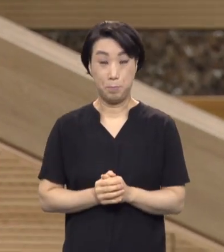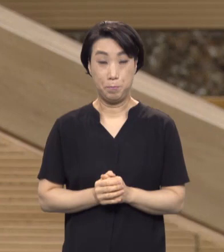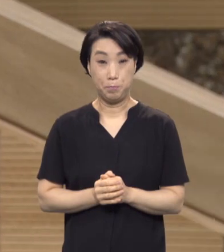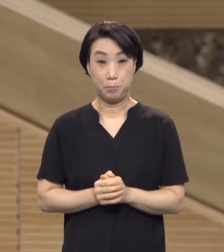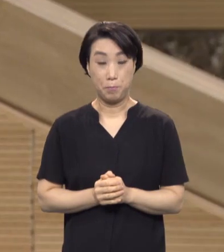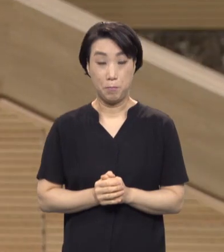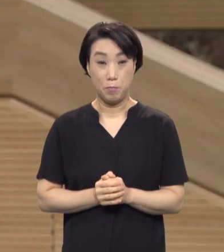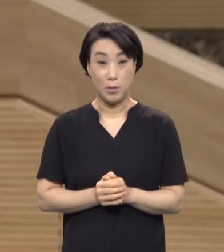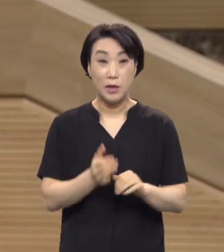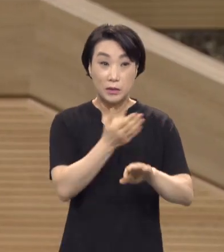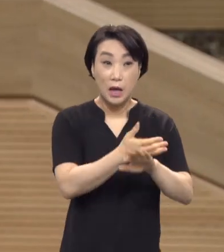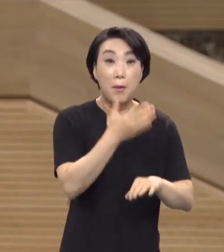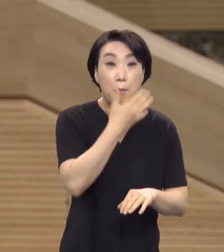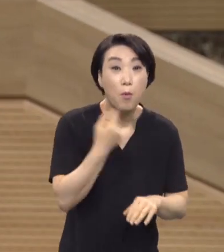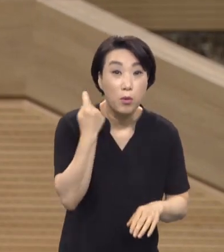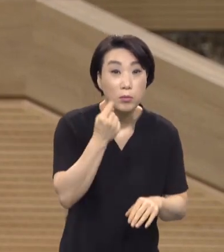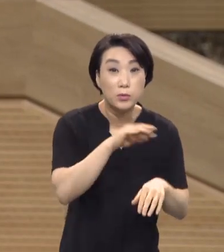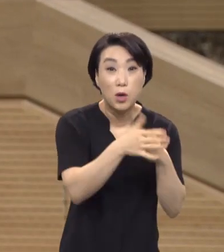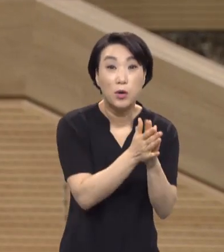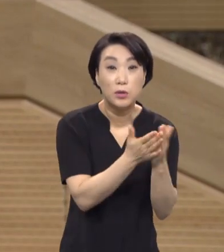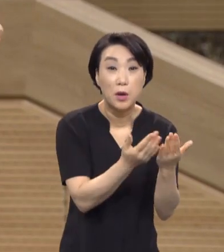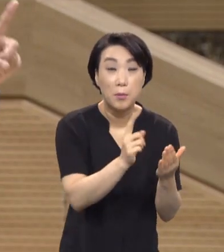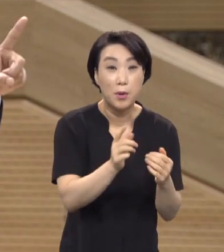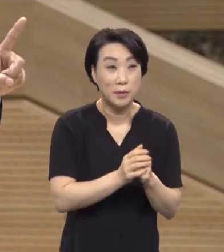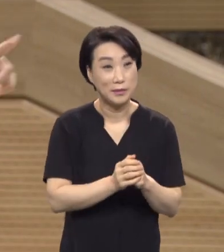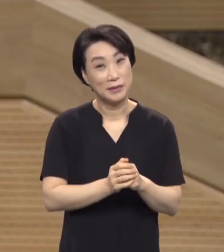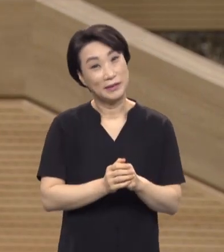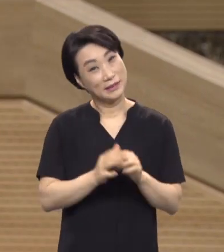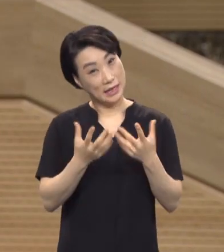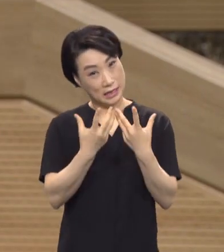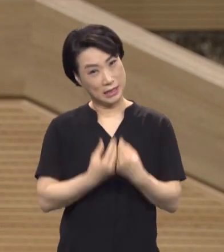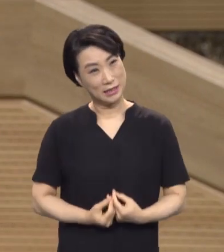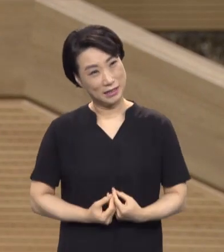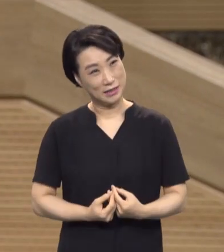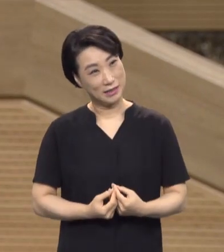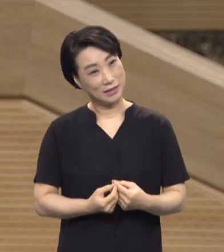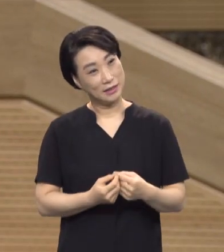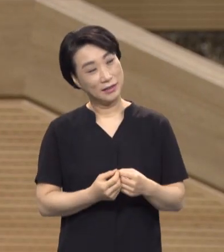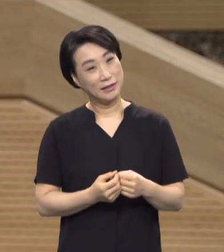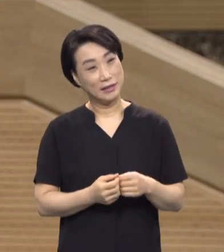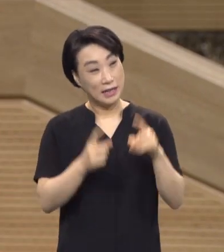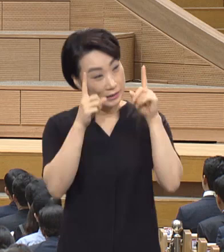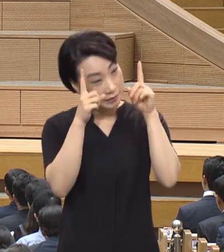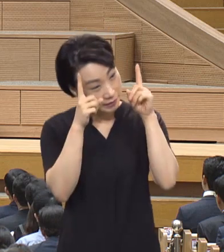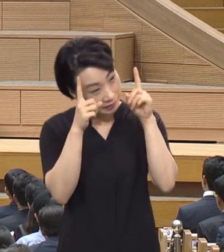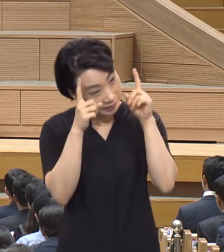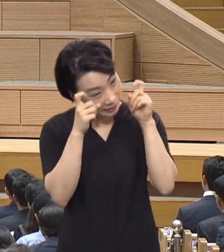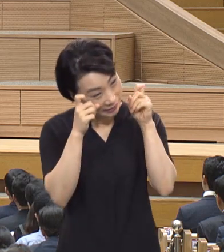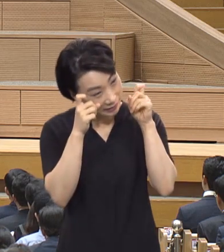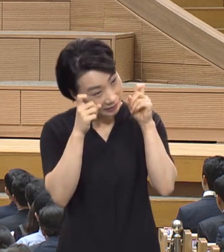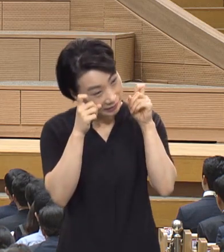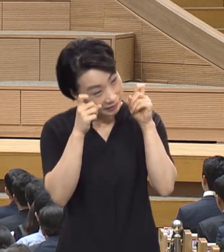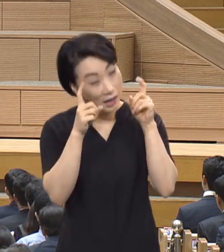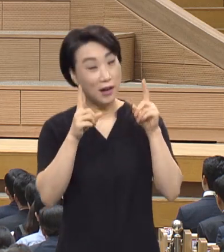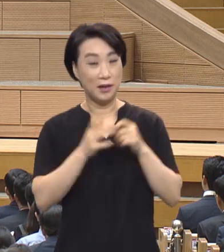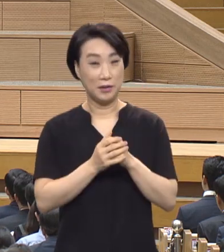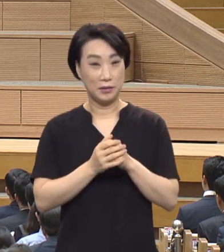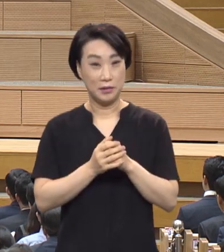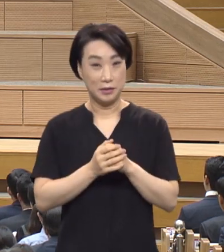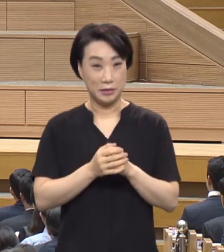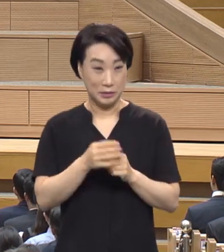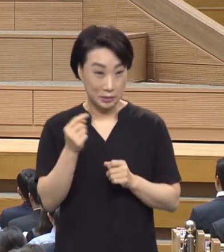이 다른 복음은 사진을 잘 기자가 찍어서 아주